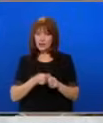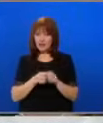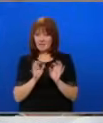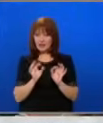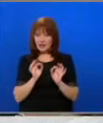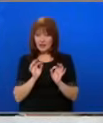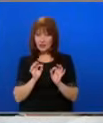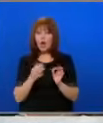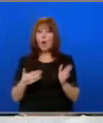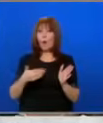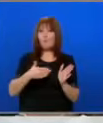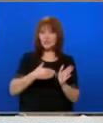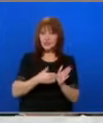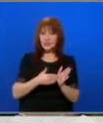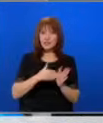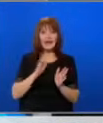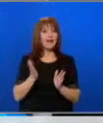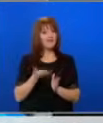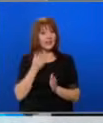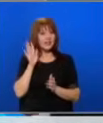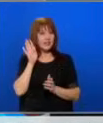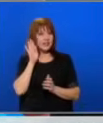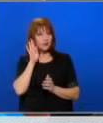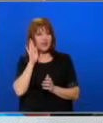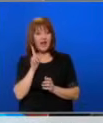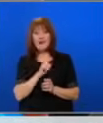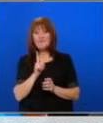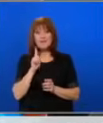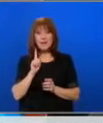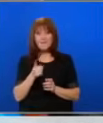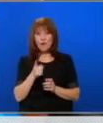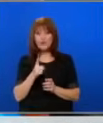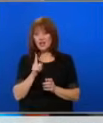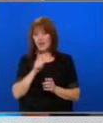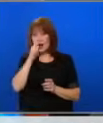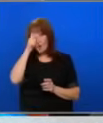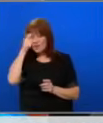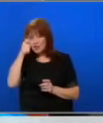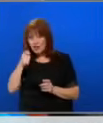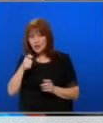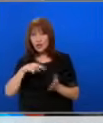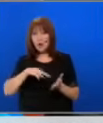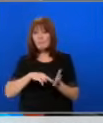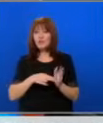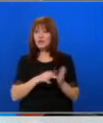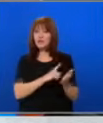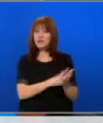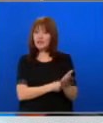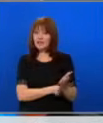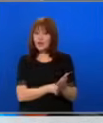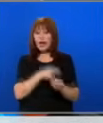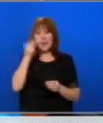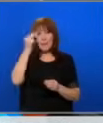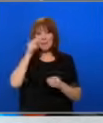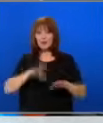че гласът на опозицията вече да се чува. Не може да пренебрегват политическата воля на близо 1 милион български граждани, които